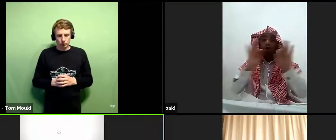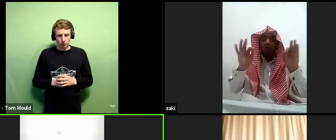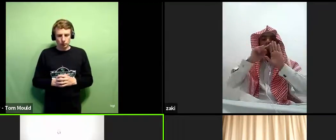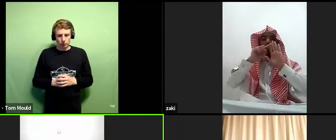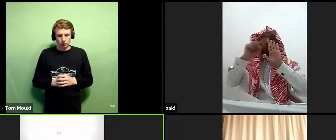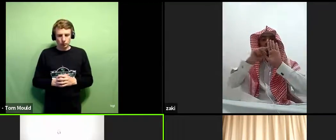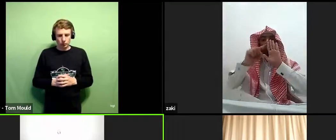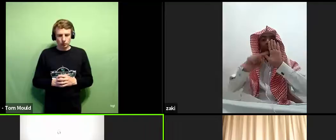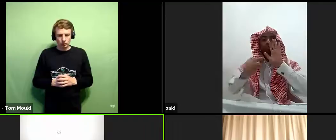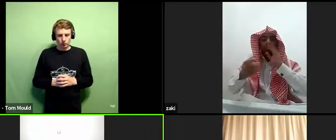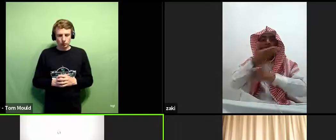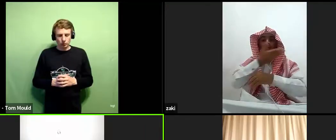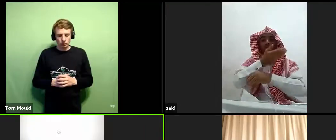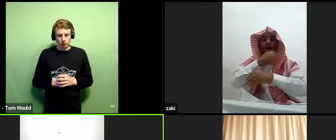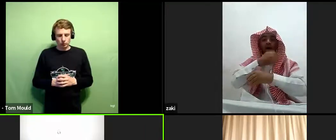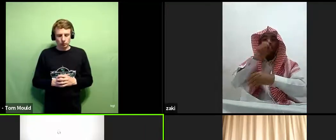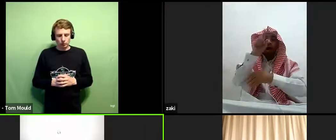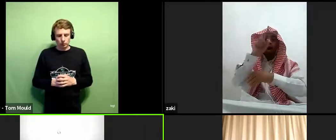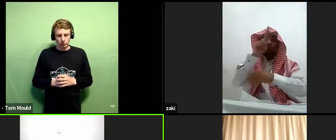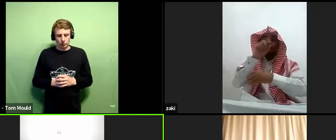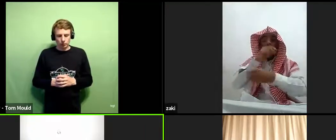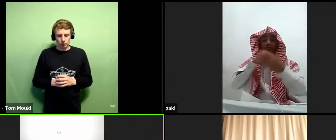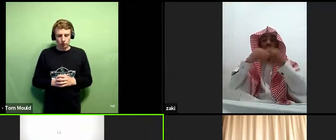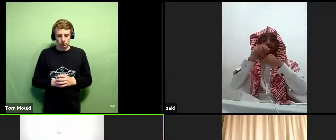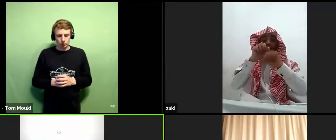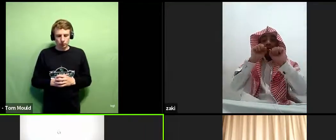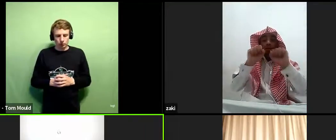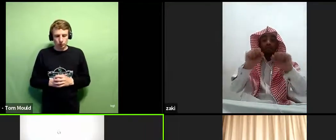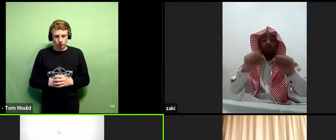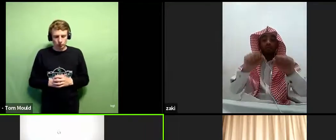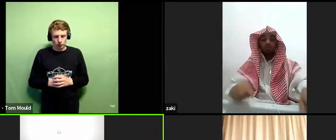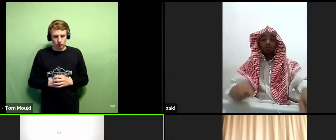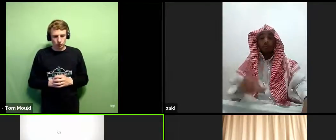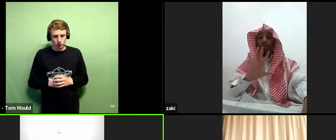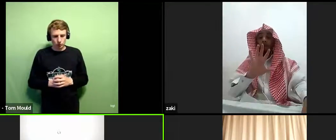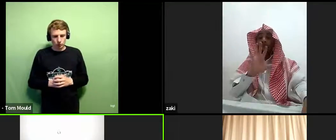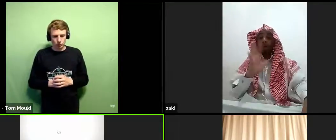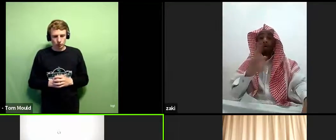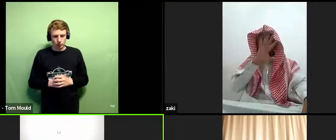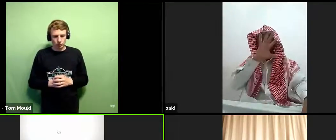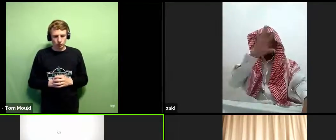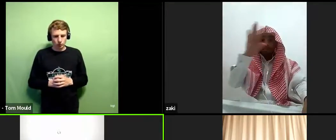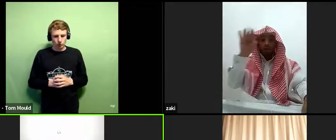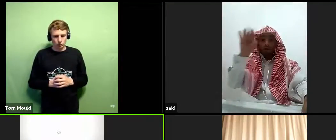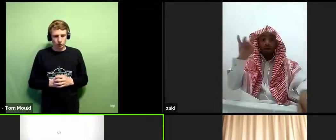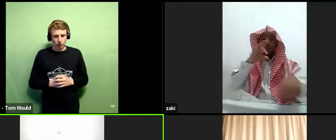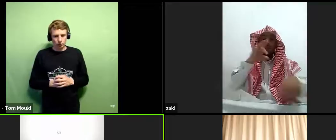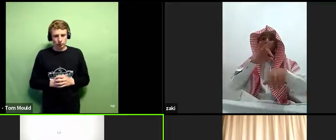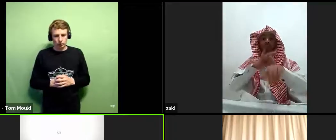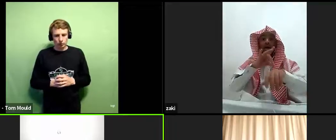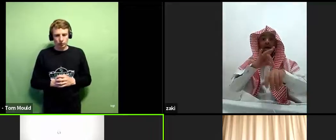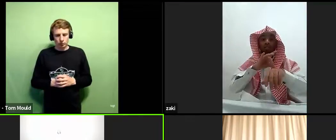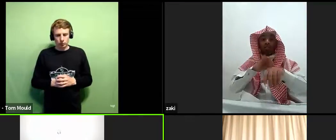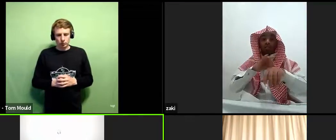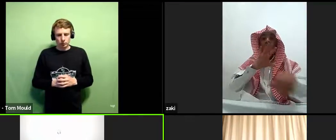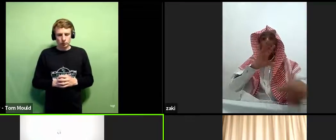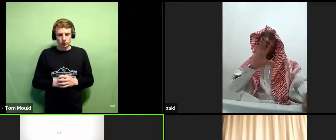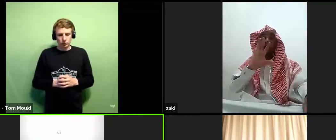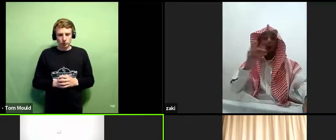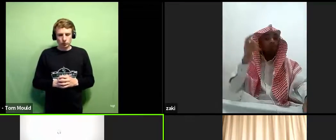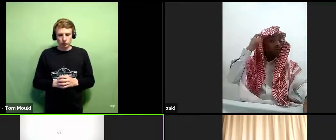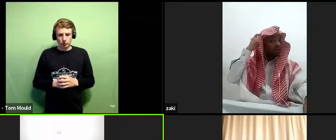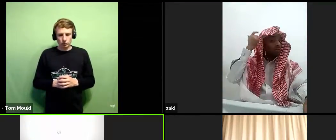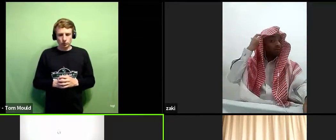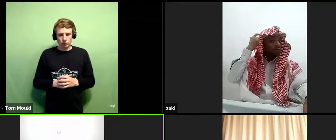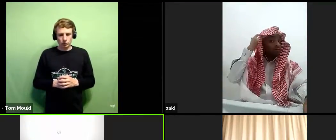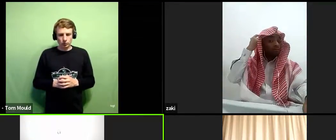فَمَنْ كَانَ مِنْكُمْ مَرِيضًا أَوْ بِهِ أَذًى مِنْ